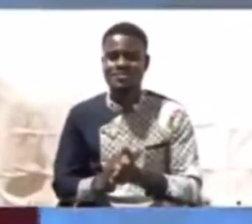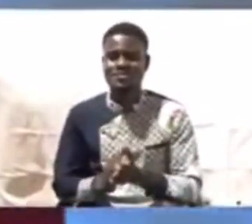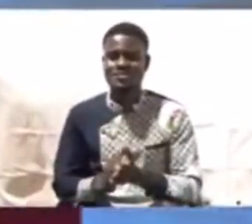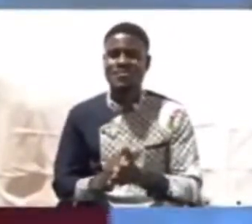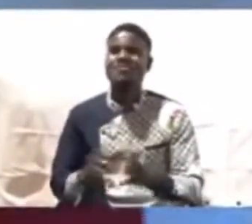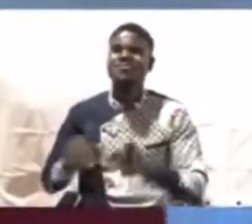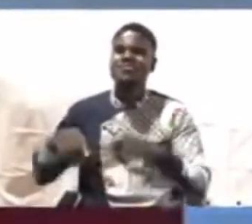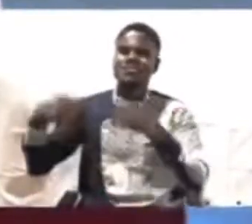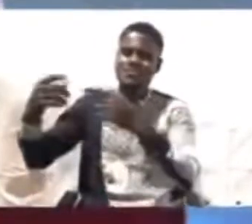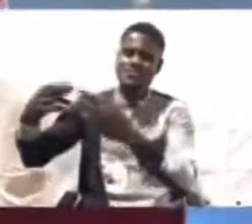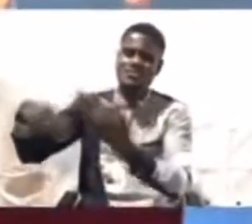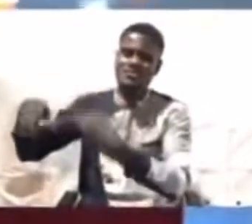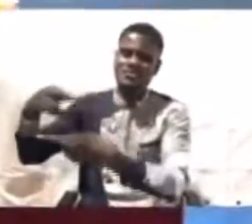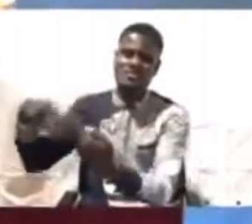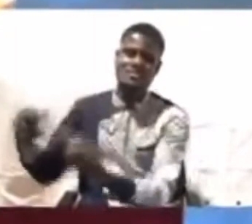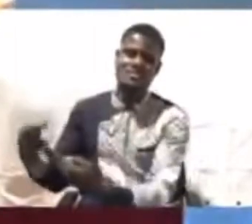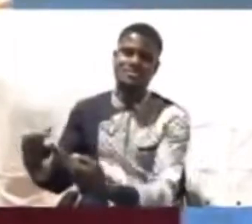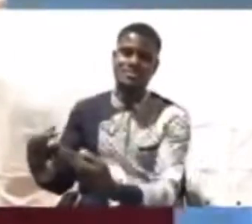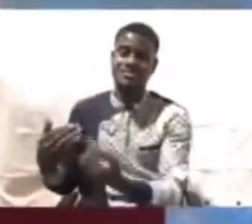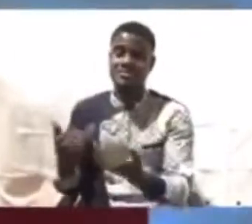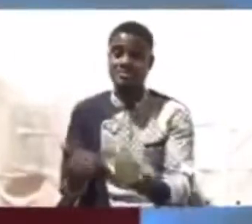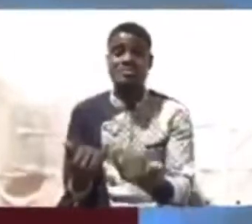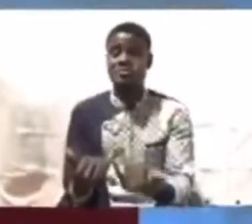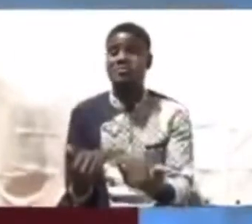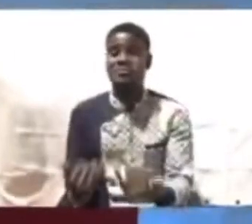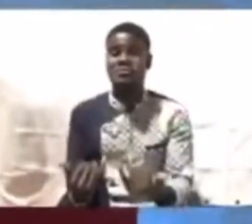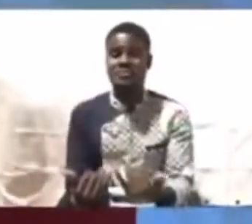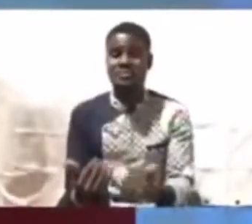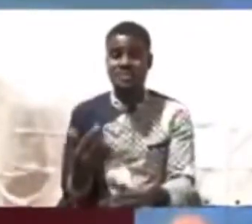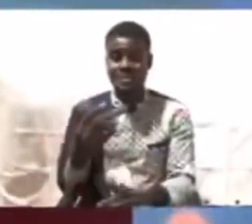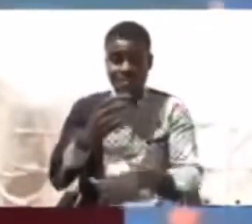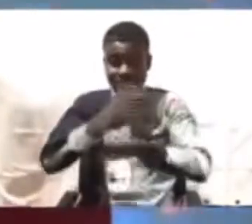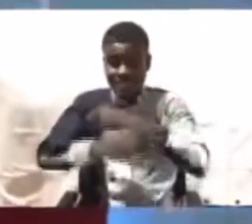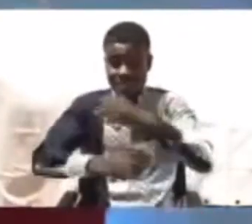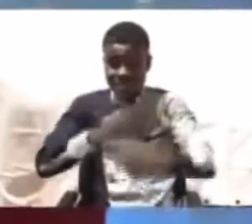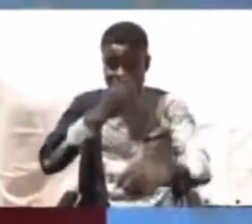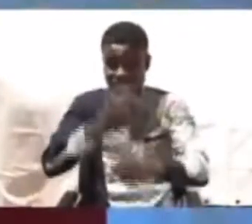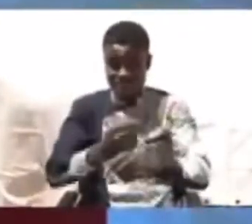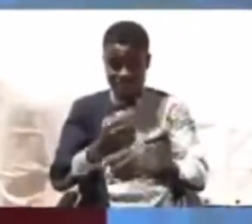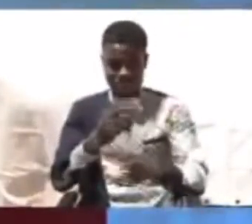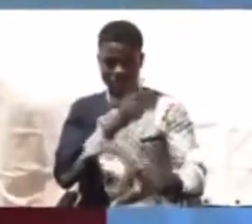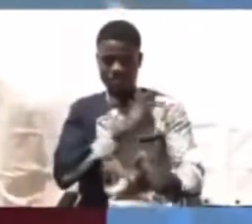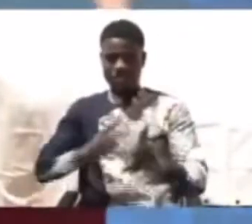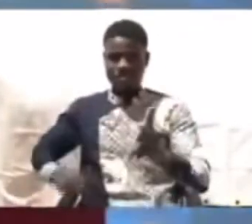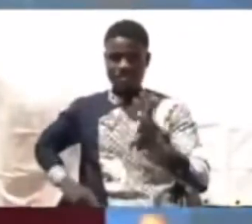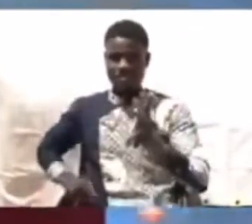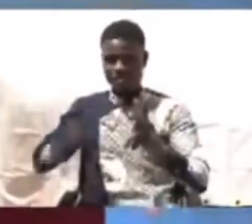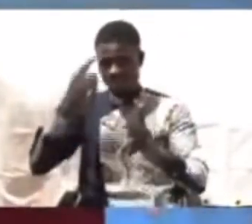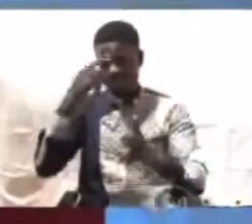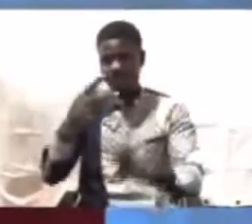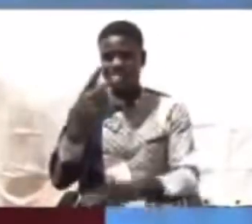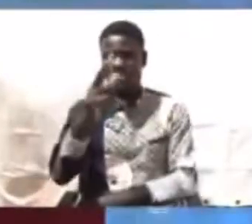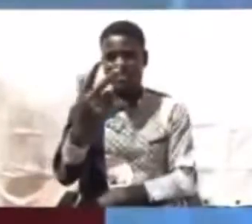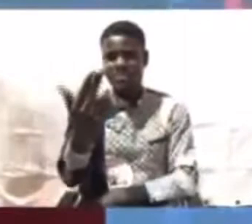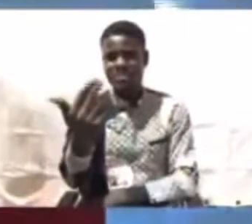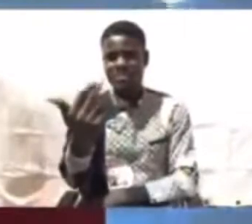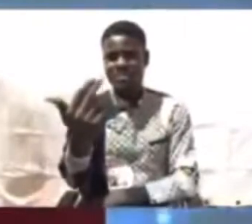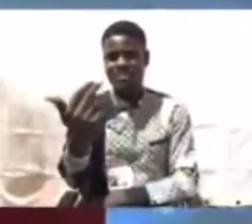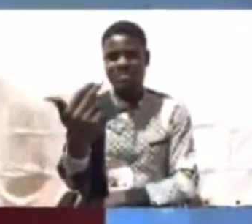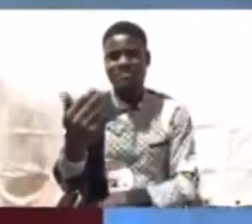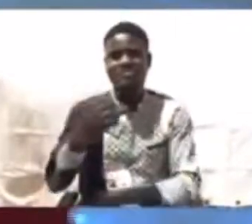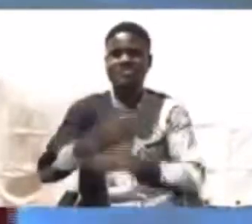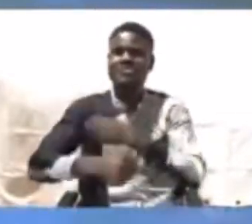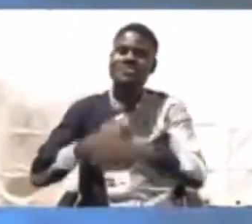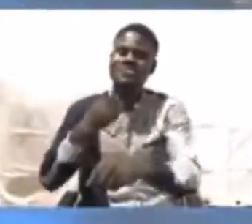ena ende makwenye 13 good years abusiafo so bika se huyo hene na